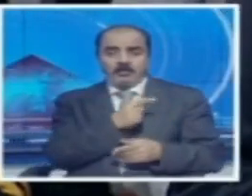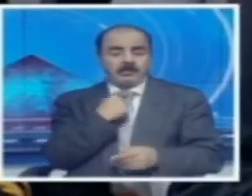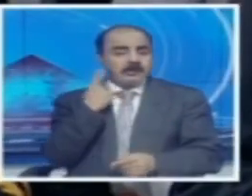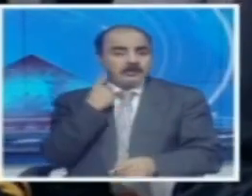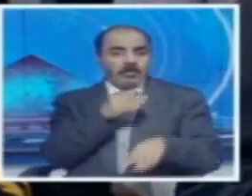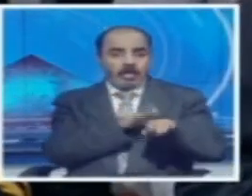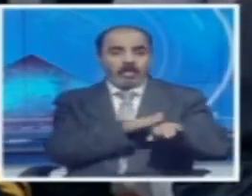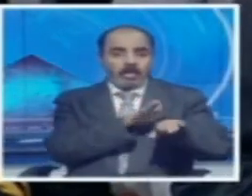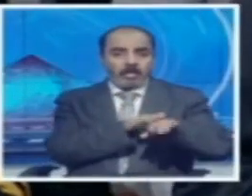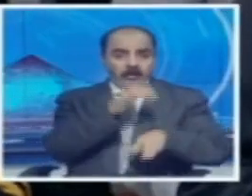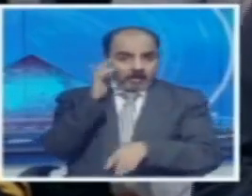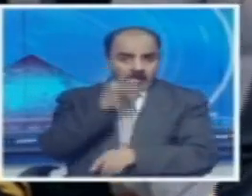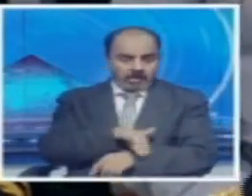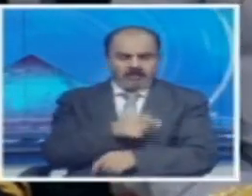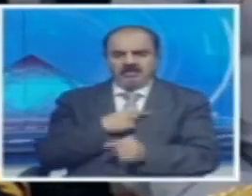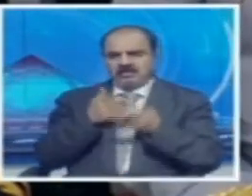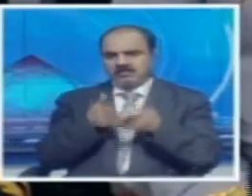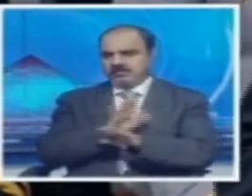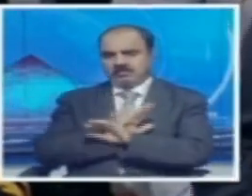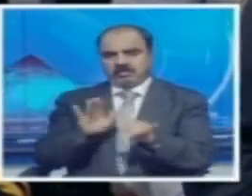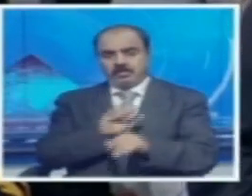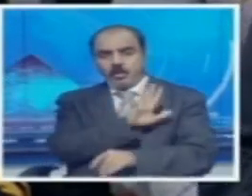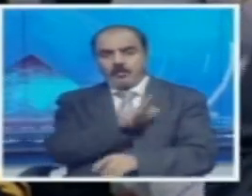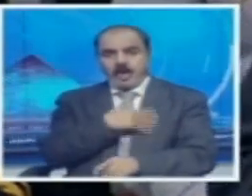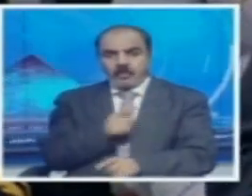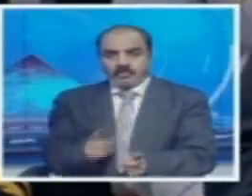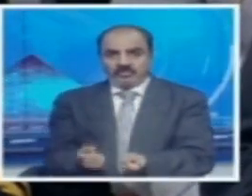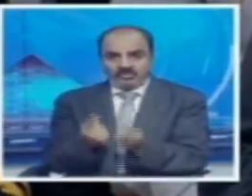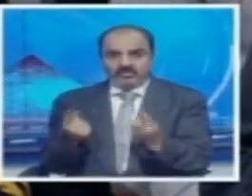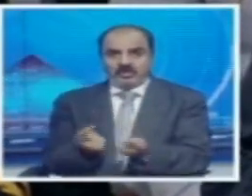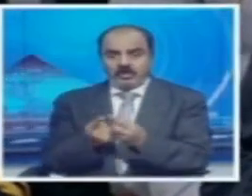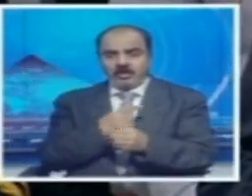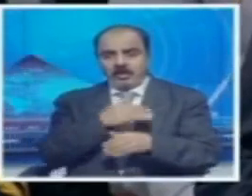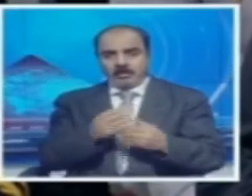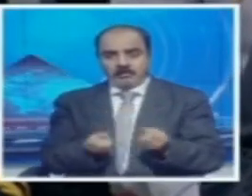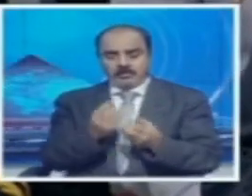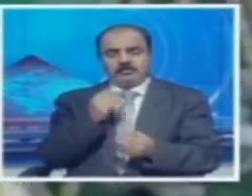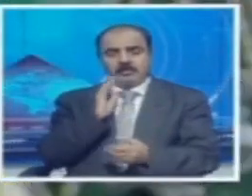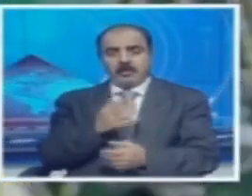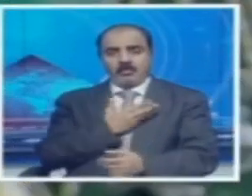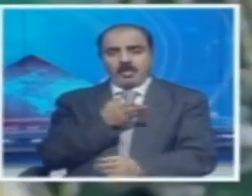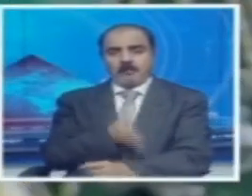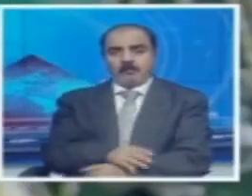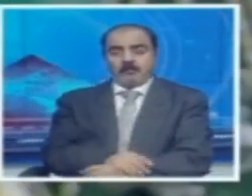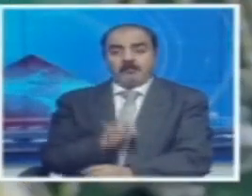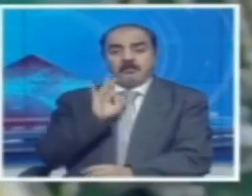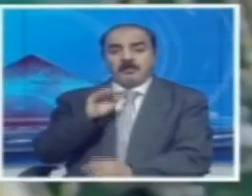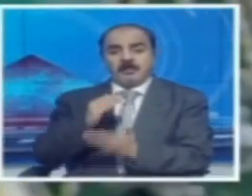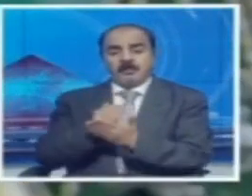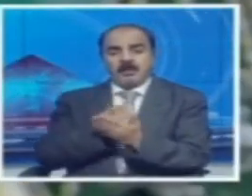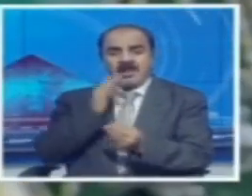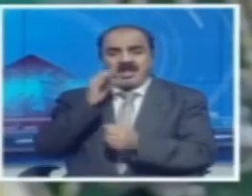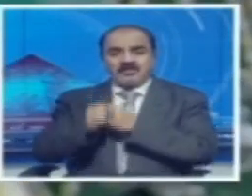يرد للإنصات إلى روسيا، وأن الناتو كان يثير تهديدات على الحدود الروسية. وشدد الرئيس الروسي